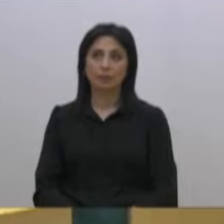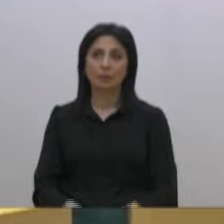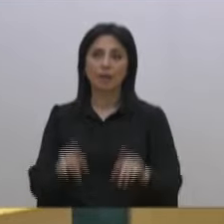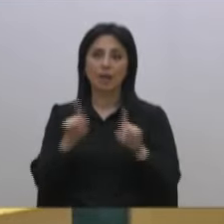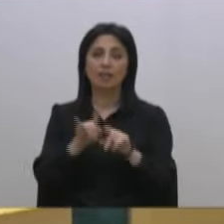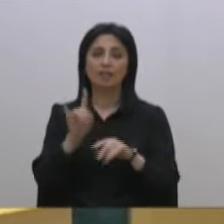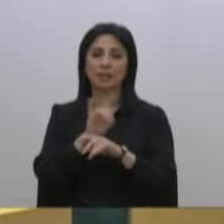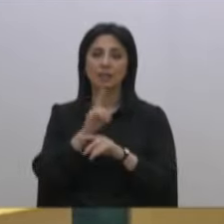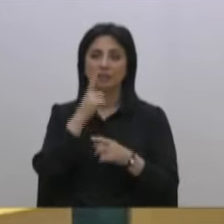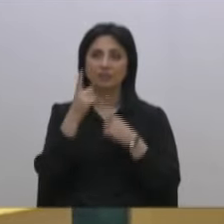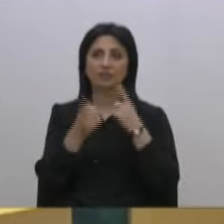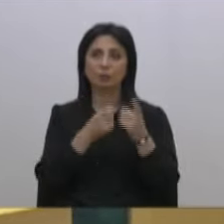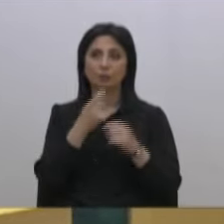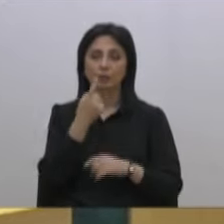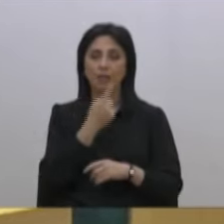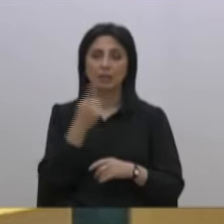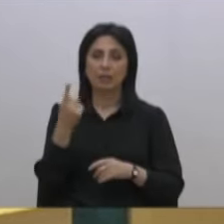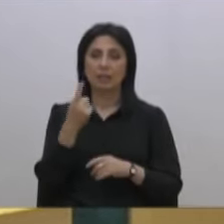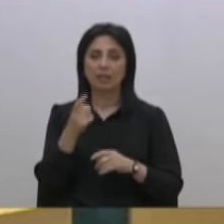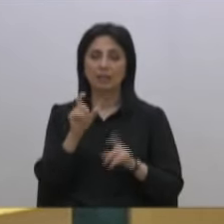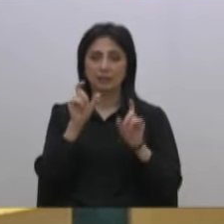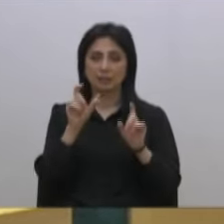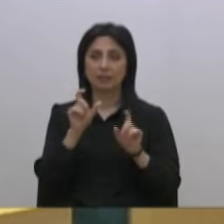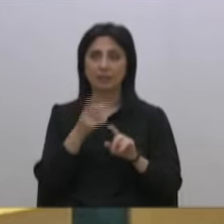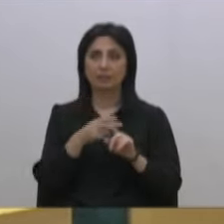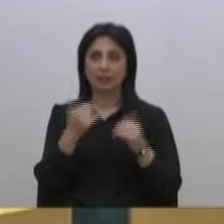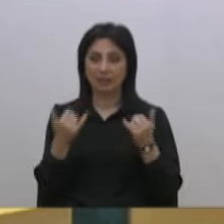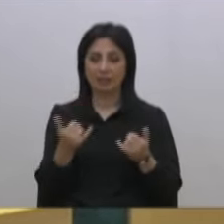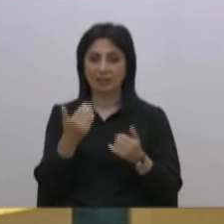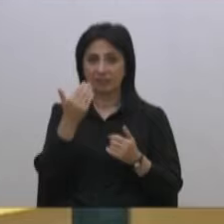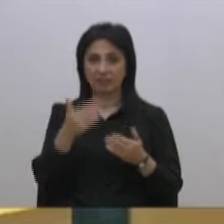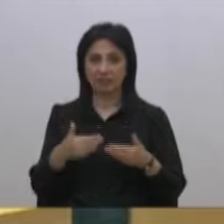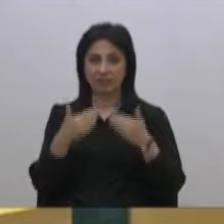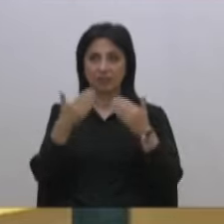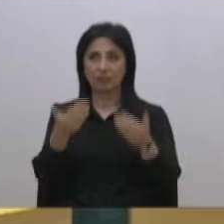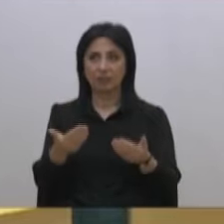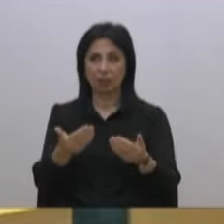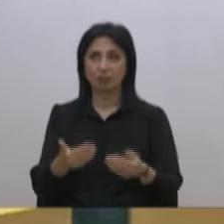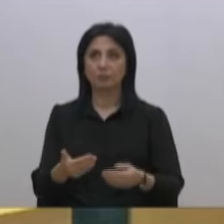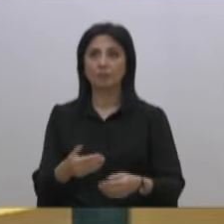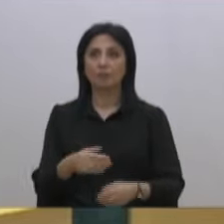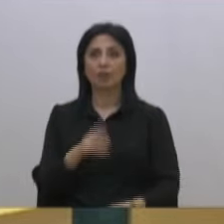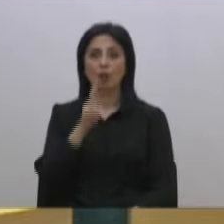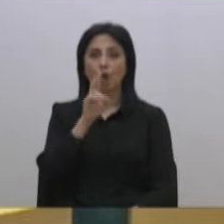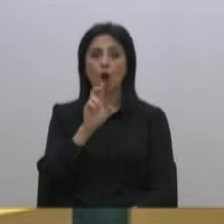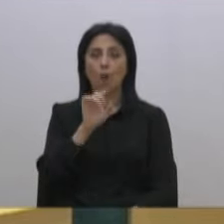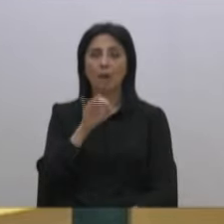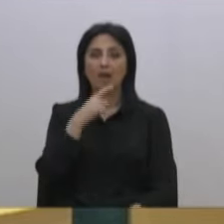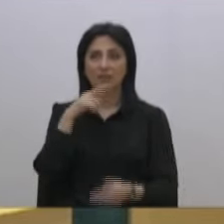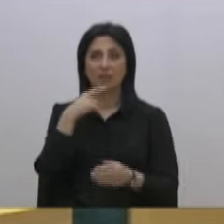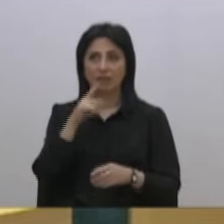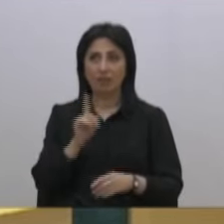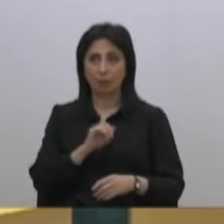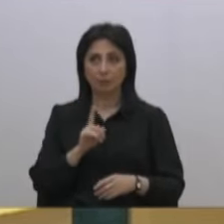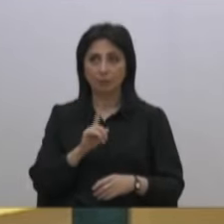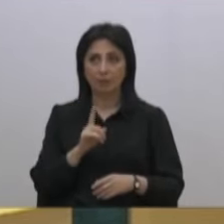ასევე დეზინფორმაციის ერთ-ერთი ნაისახეობა დღეს თქვენს წინაშე ირაკლი კობახიძე გამოვიდა და თქვა,